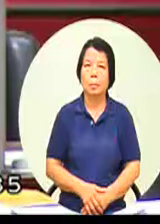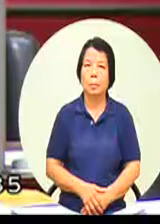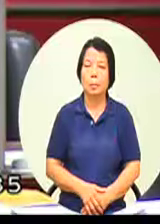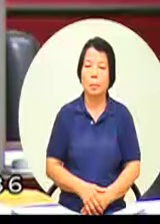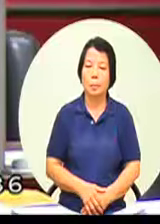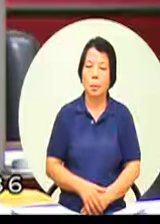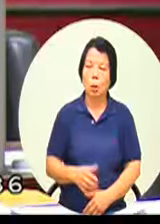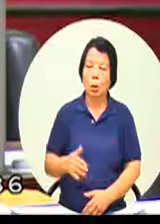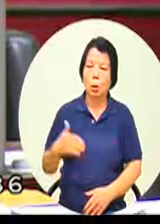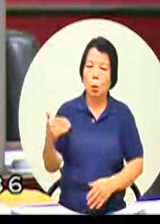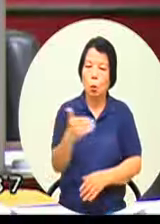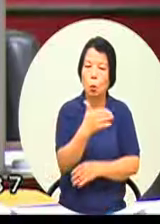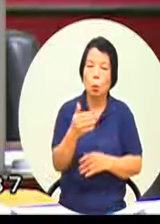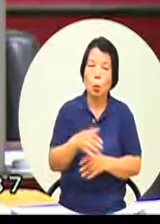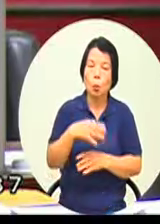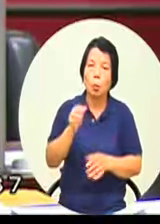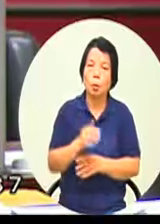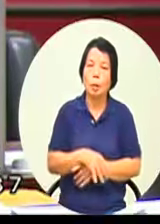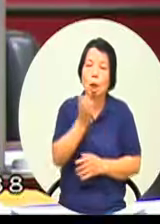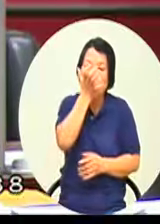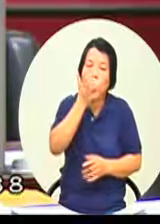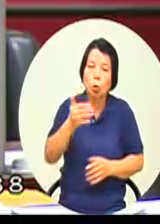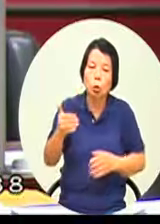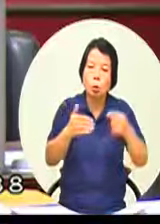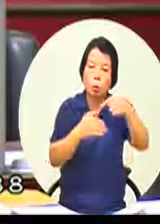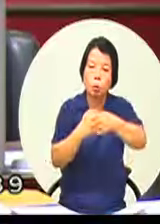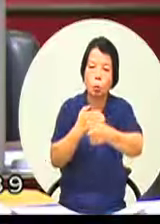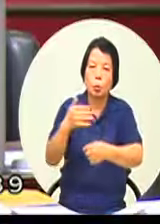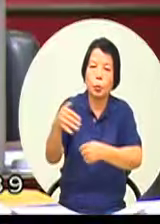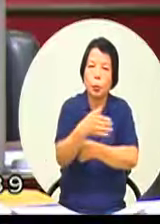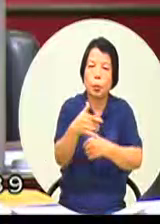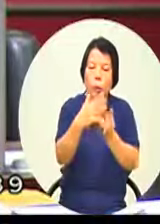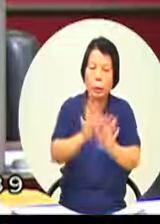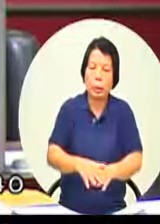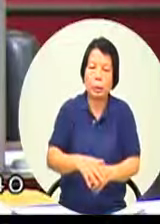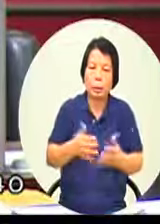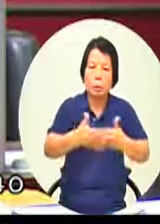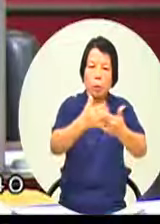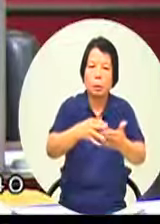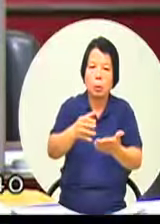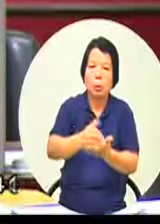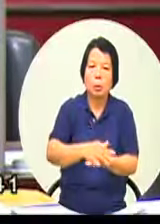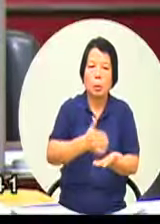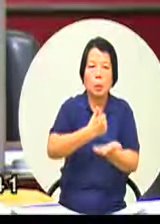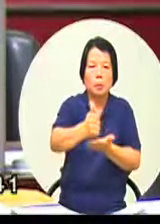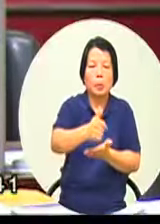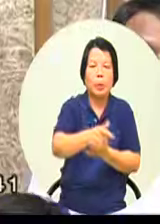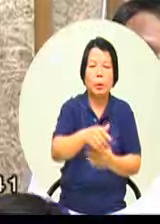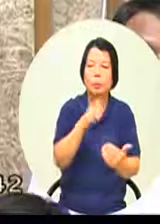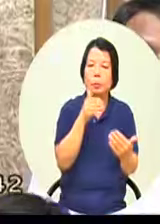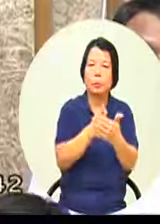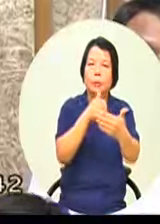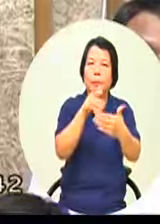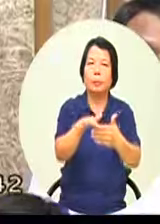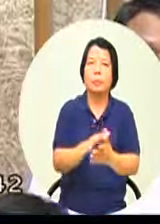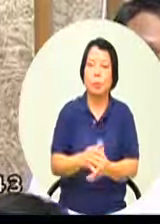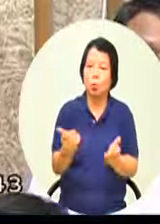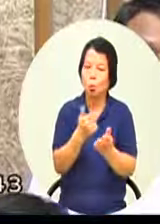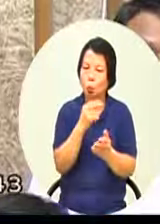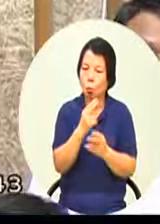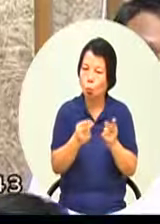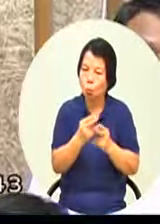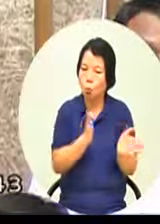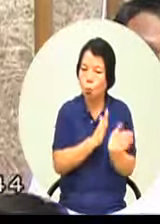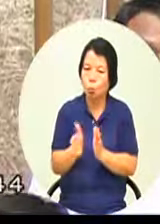石斑鱼啊，现在很多卖大陆卖不过去了嘛，对不对？怎么处理啊？ 我想这个部分我